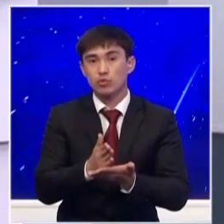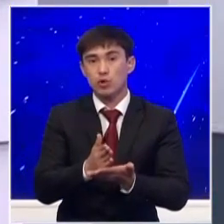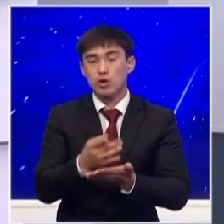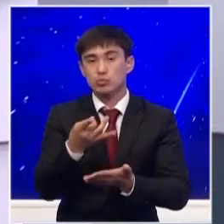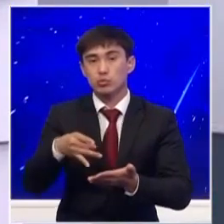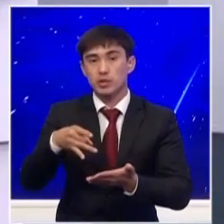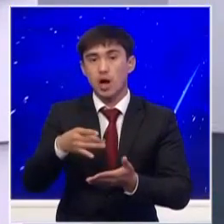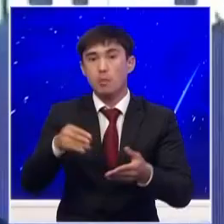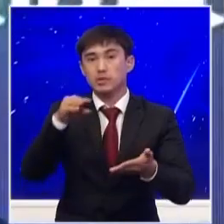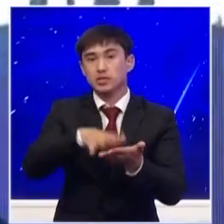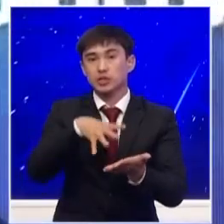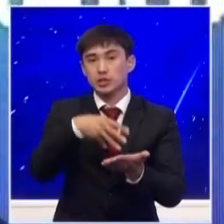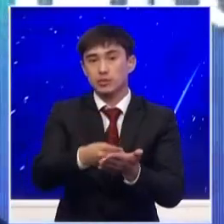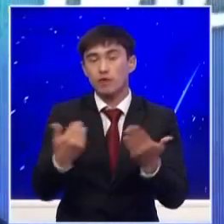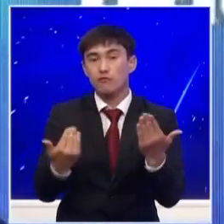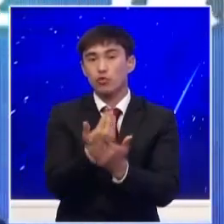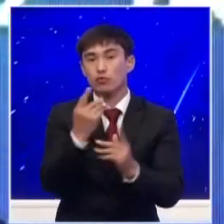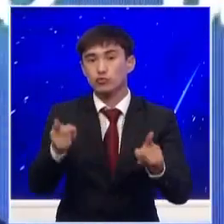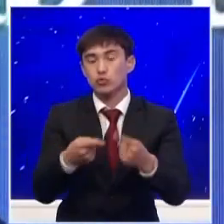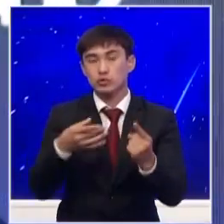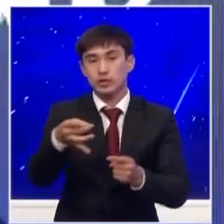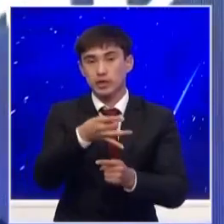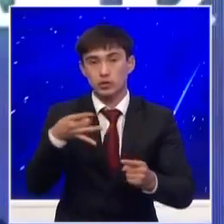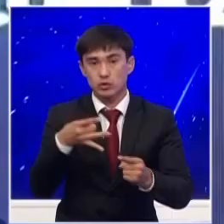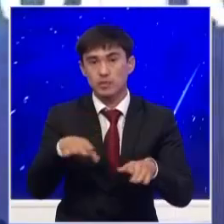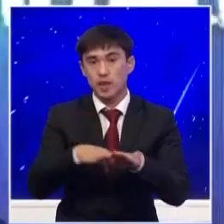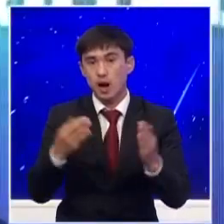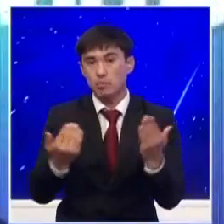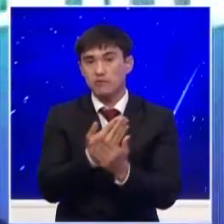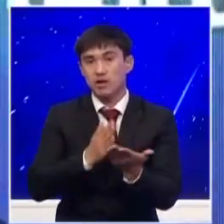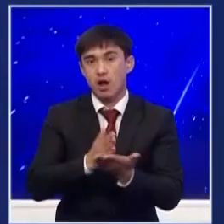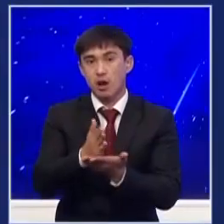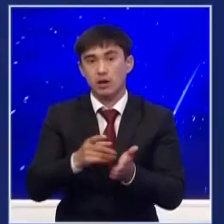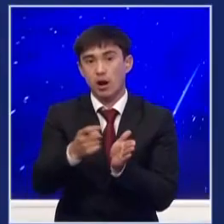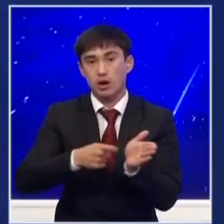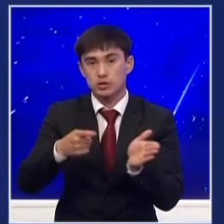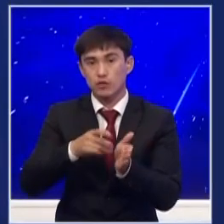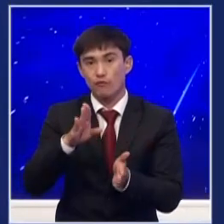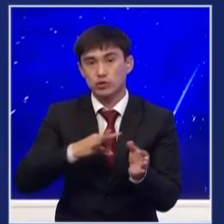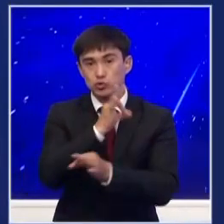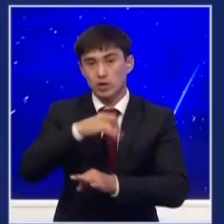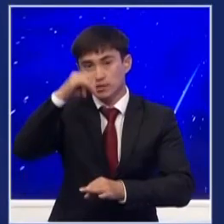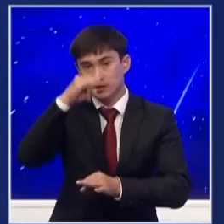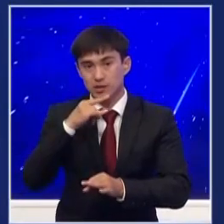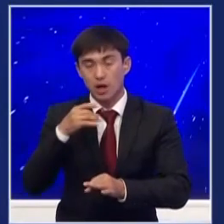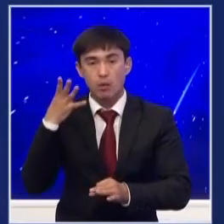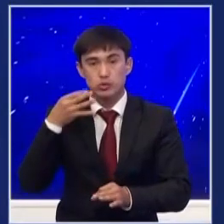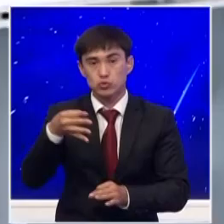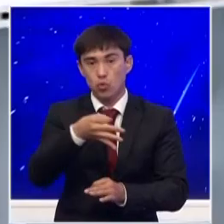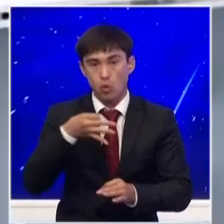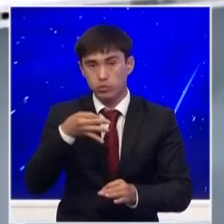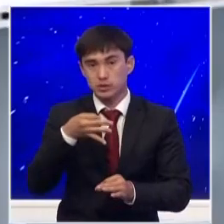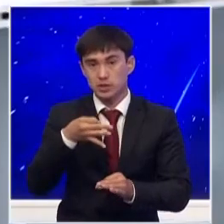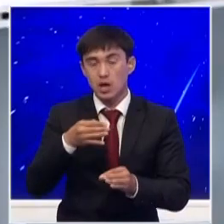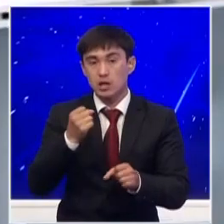республики с обозначением на ней вновь созданных регионов. Так обновлены карты Карагандинской, Восточно-Казахстанской и Алматинской